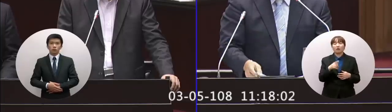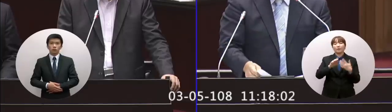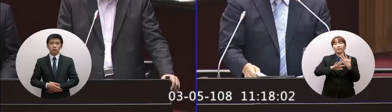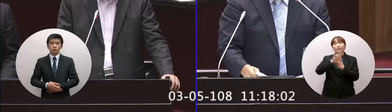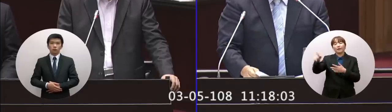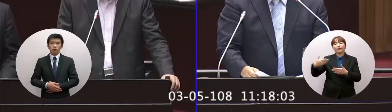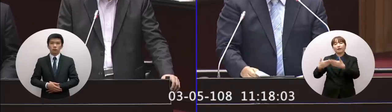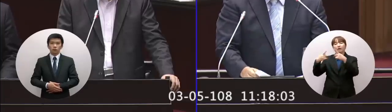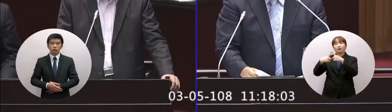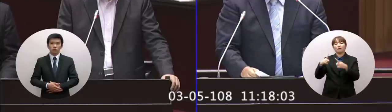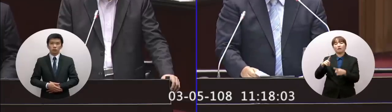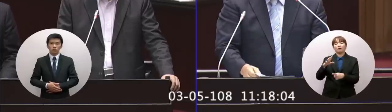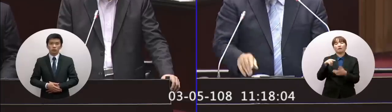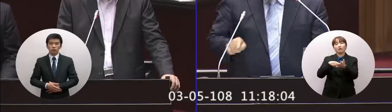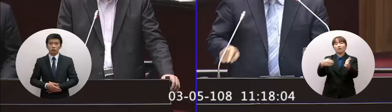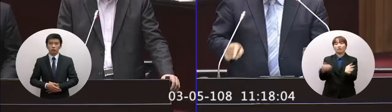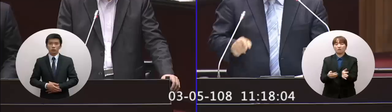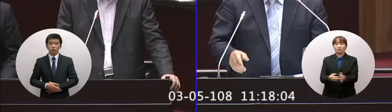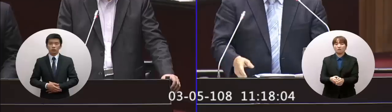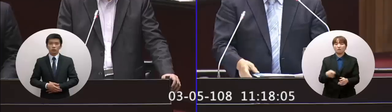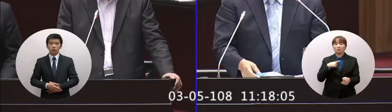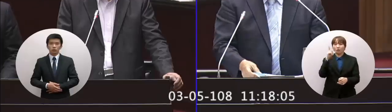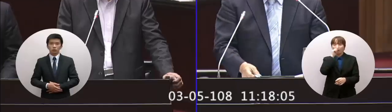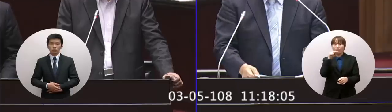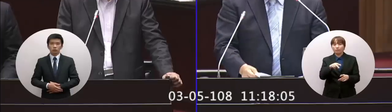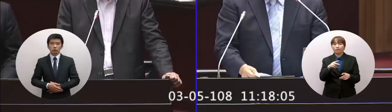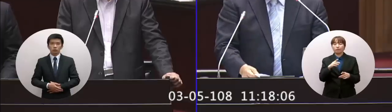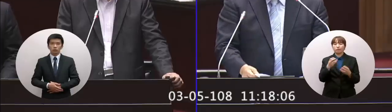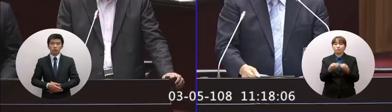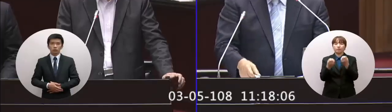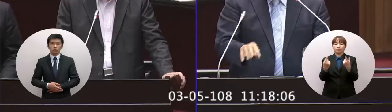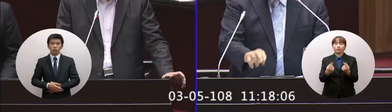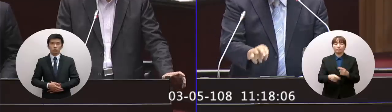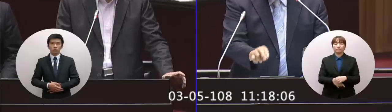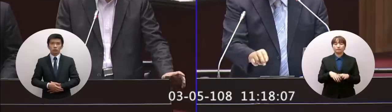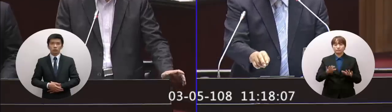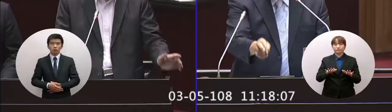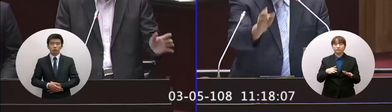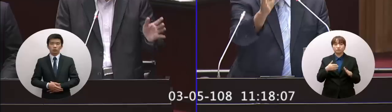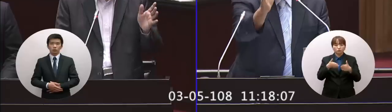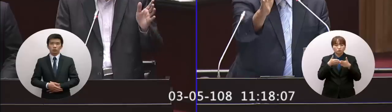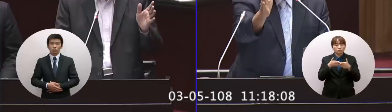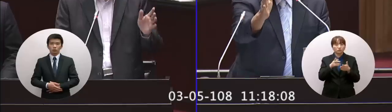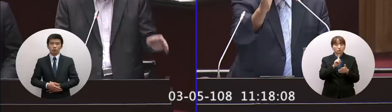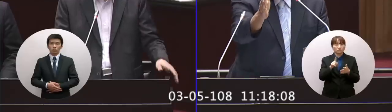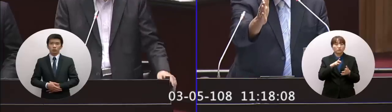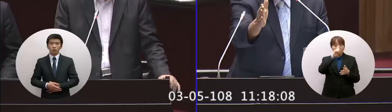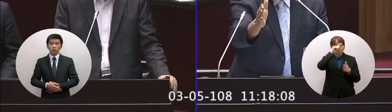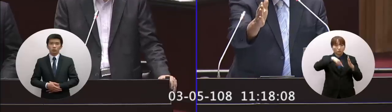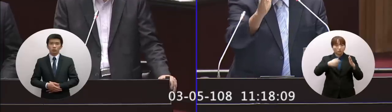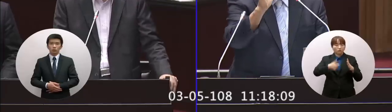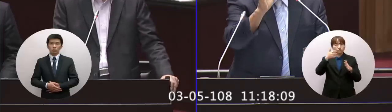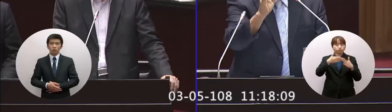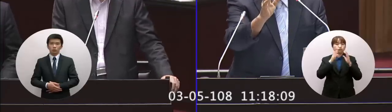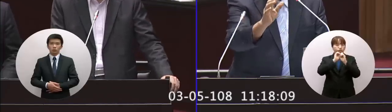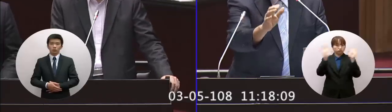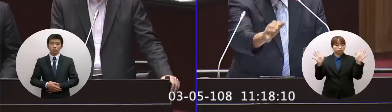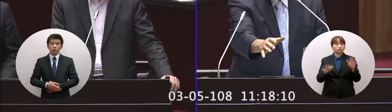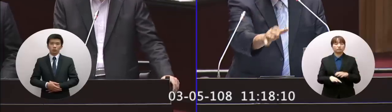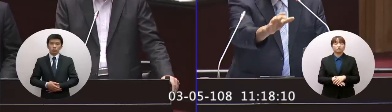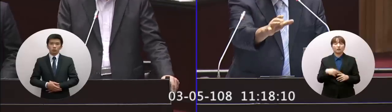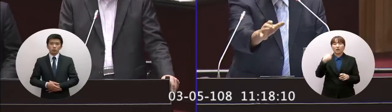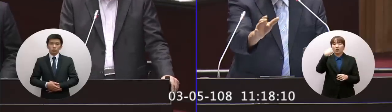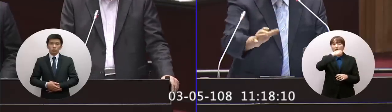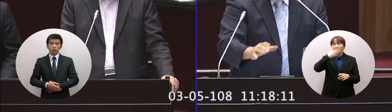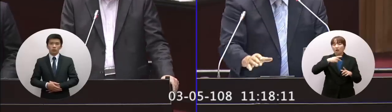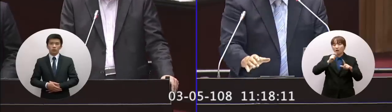其他汉人已经先行申请。我们常常碰到这样的问题啊，这样。我们现在要强调，我希望院长宣告，